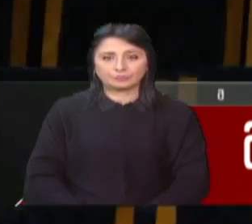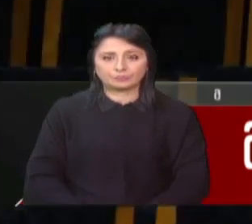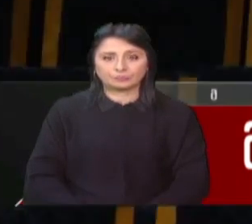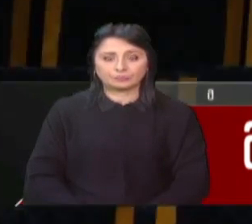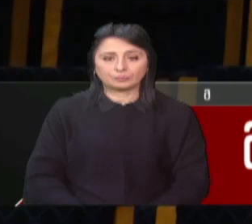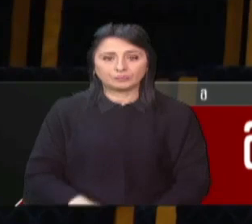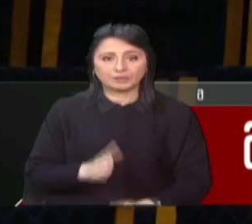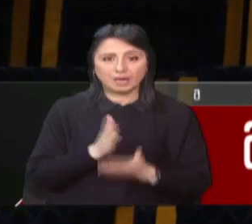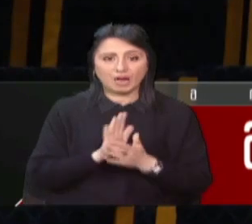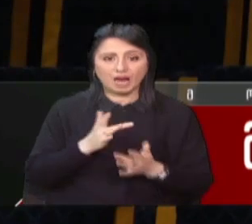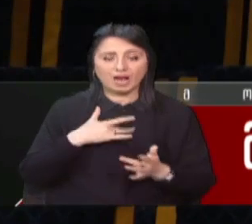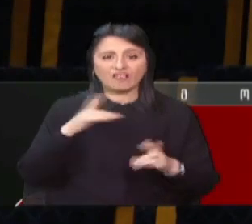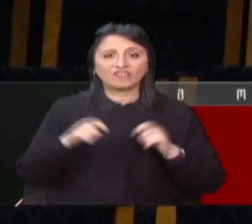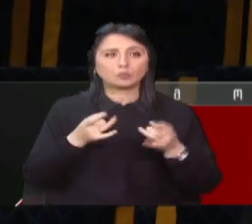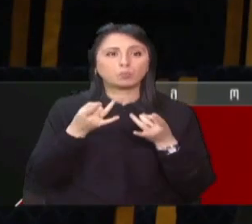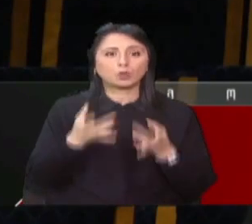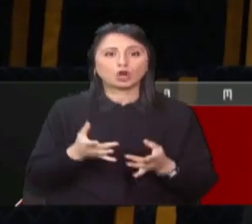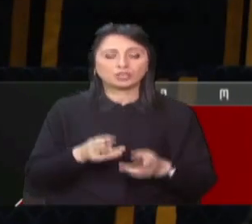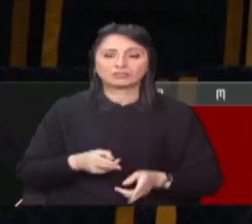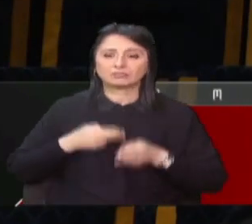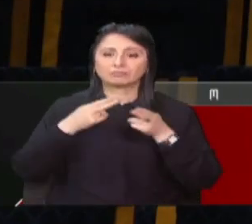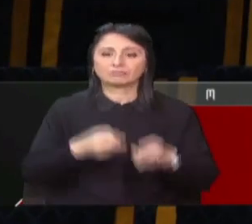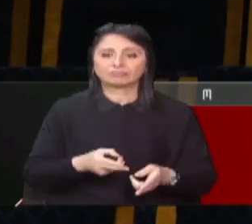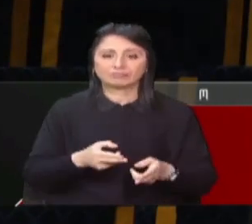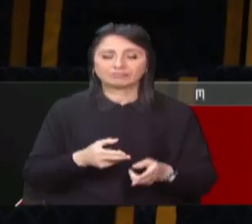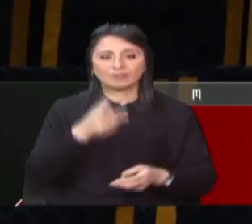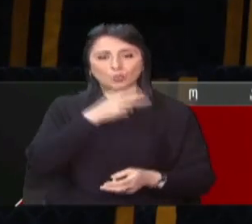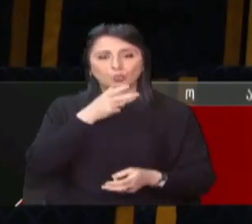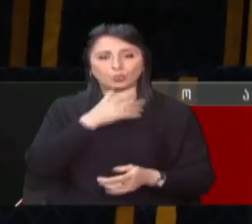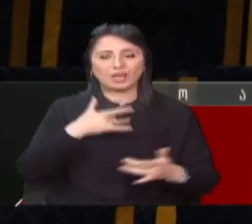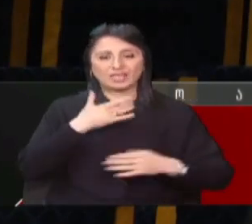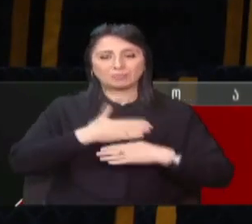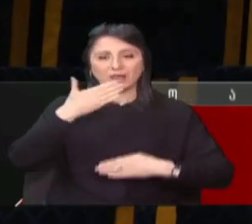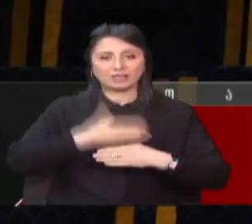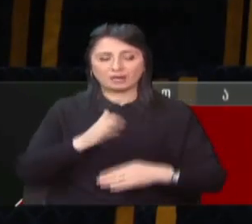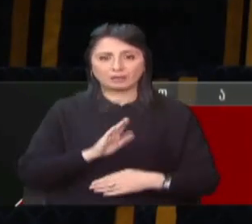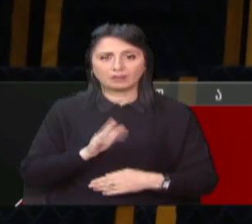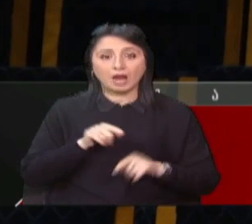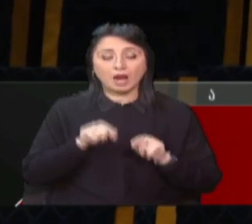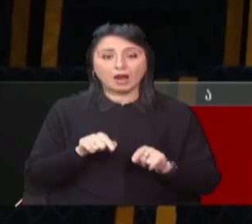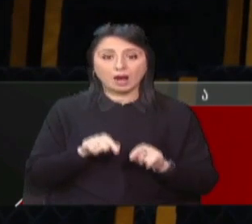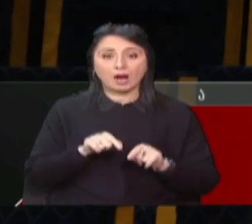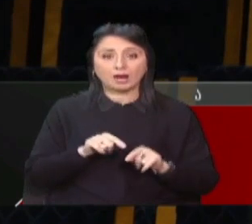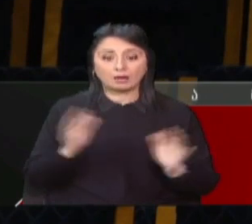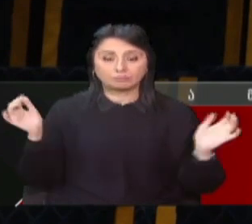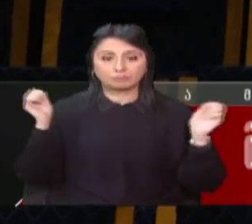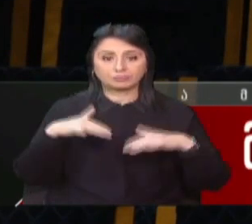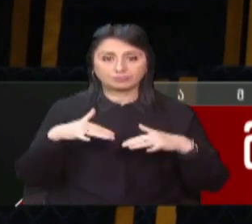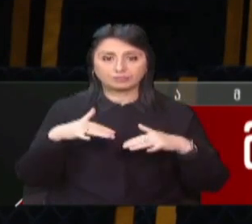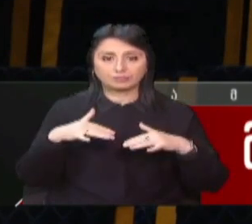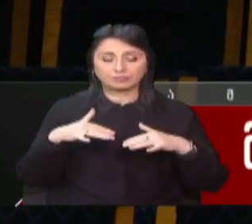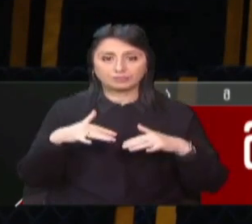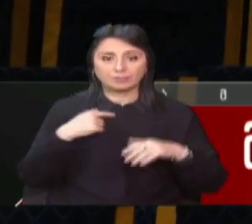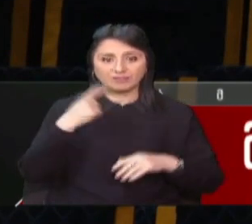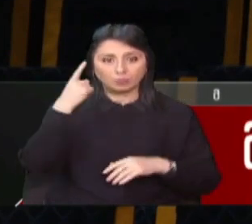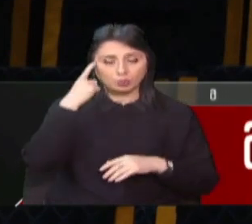Ეს არ არის უბრალოდ ფესტივალი, სადაც ჩადიხარ და რაღაც სპექტაკლს თამაშობ. აქ შეიკრიბა,